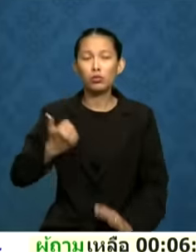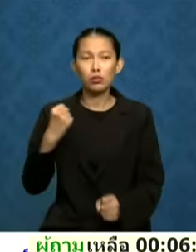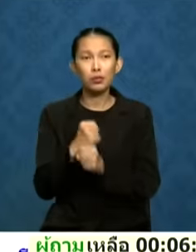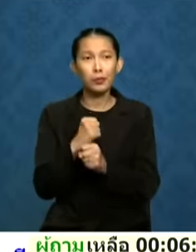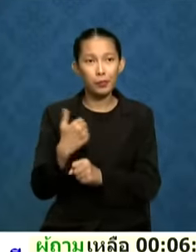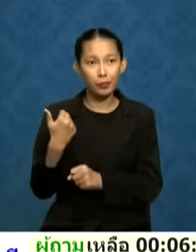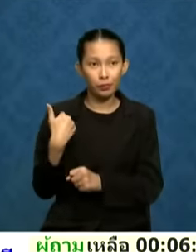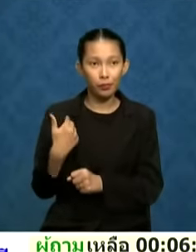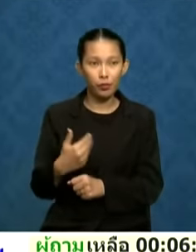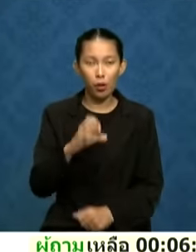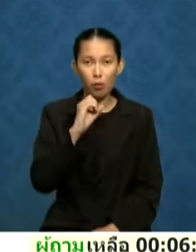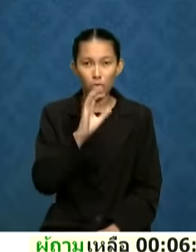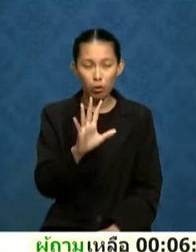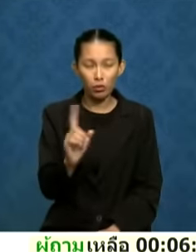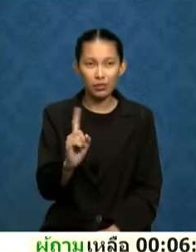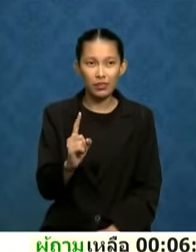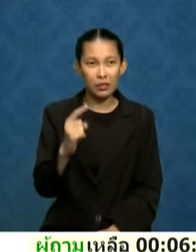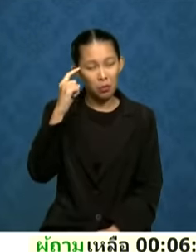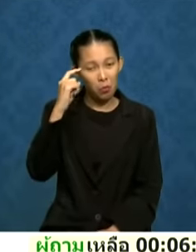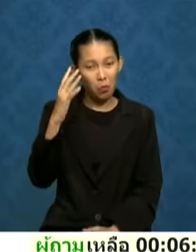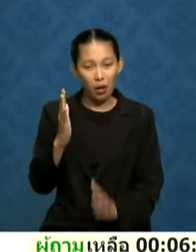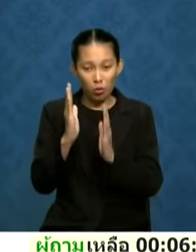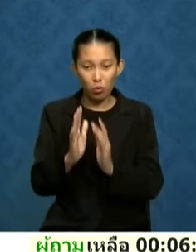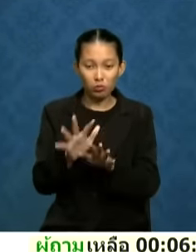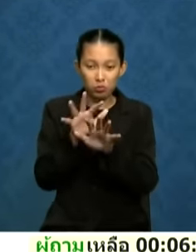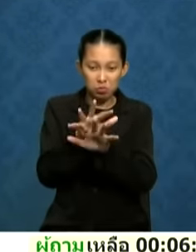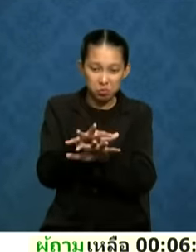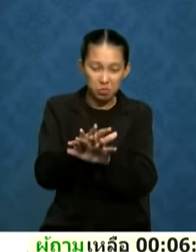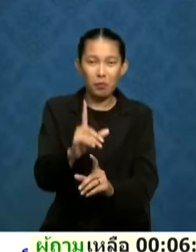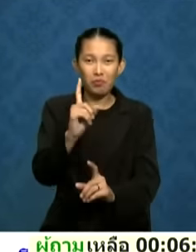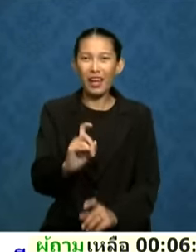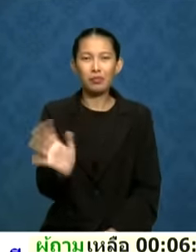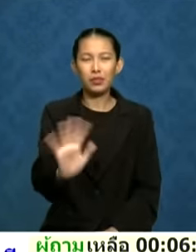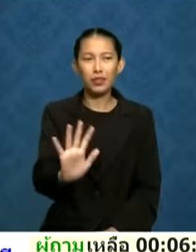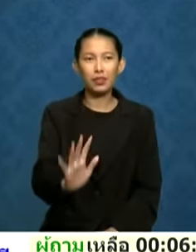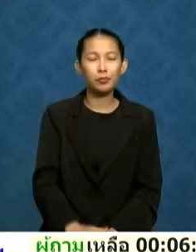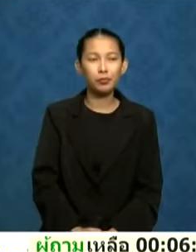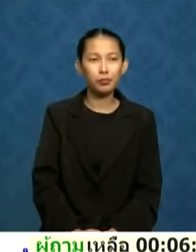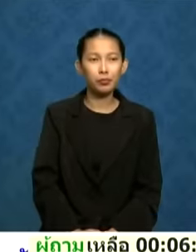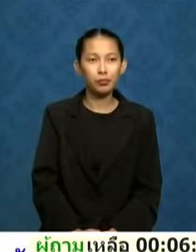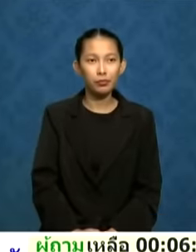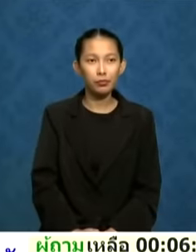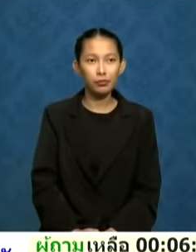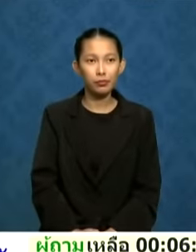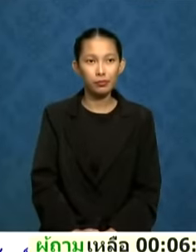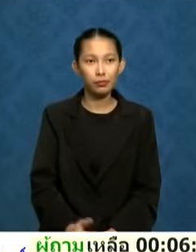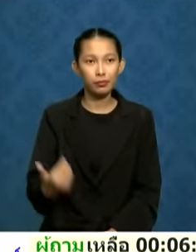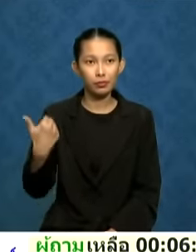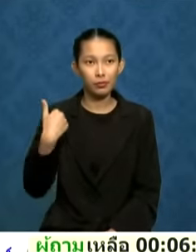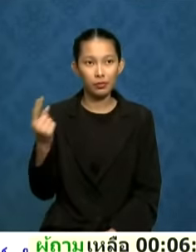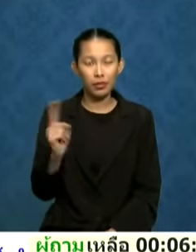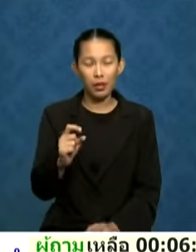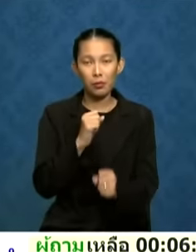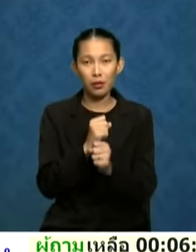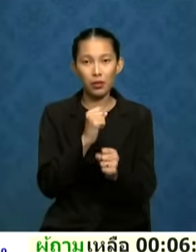เปเพีงว่ามีการดำเนินเลีศ